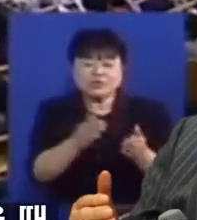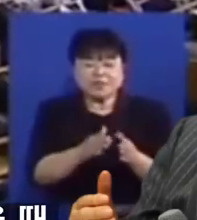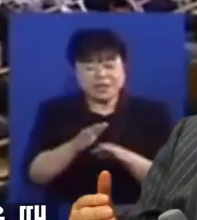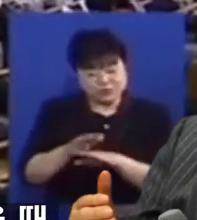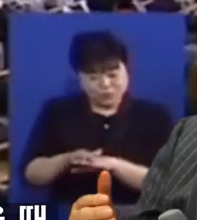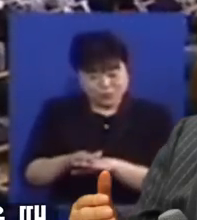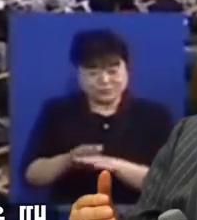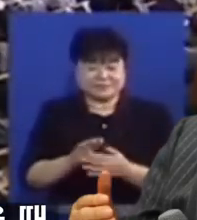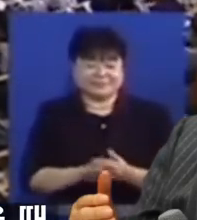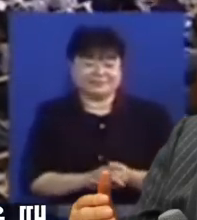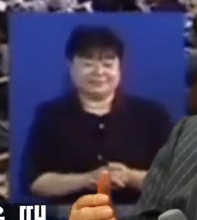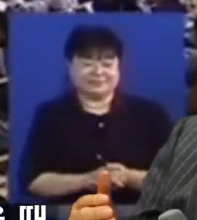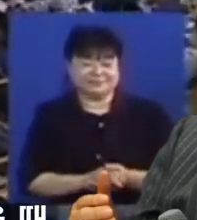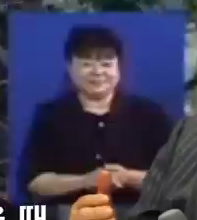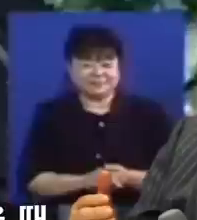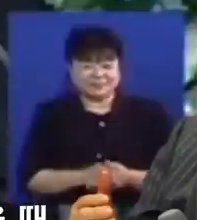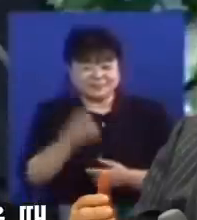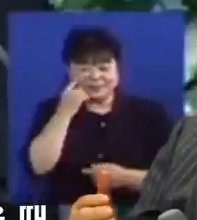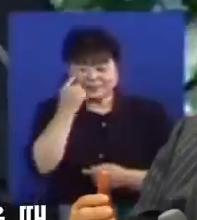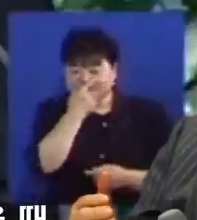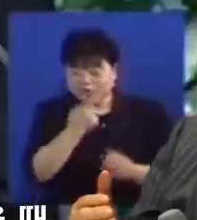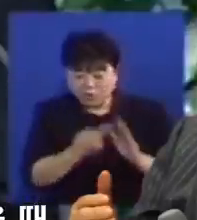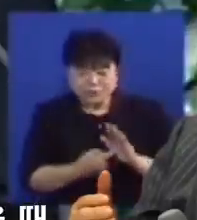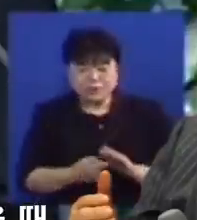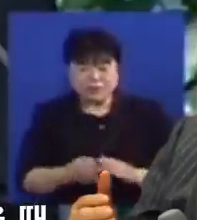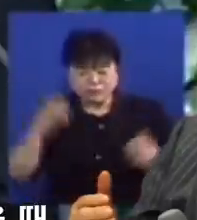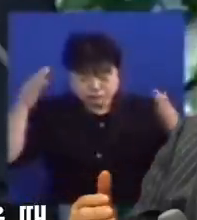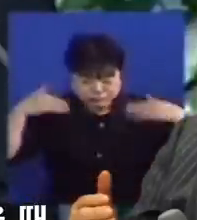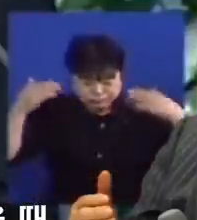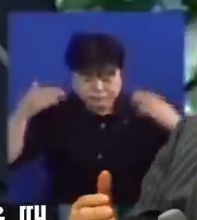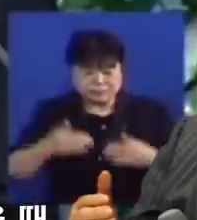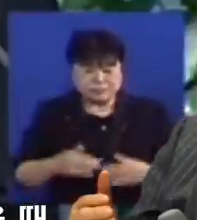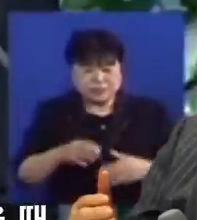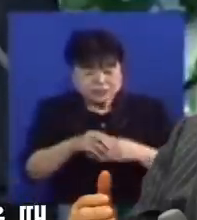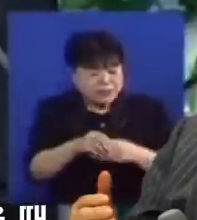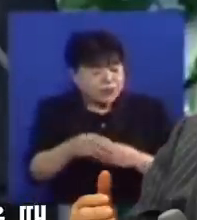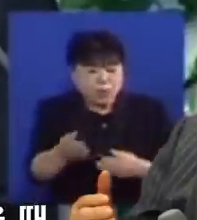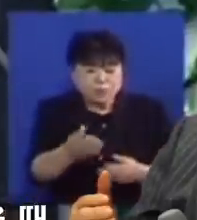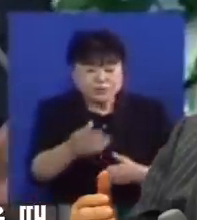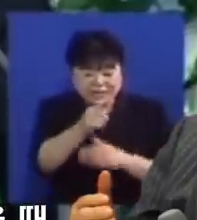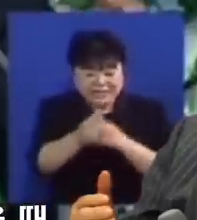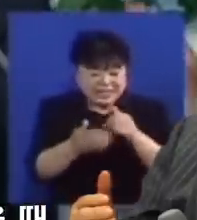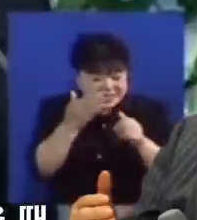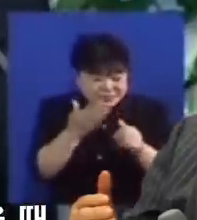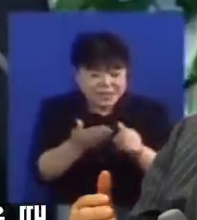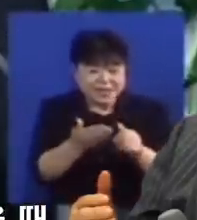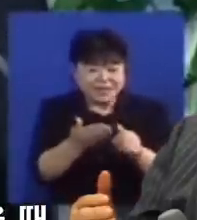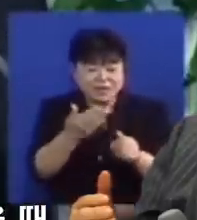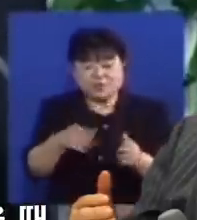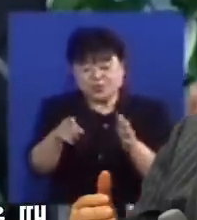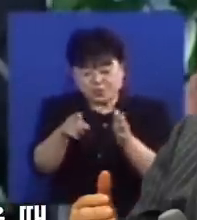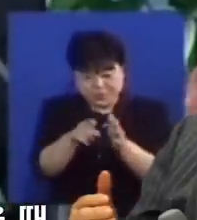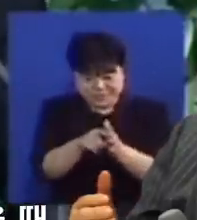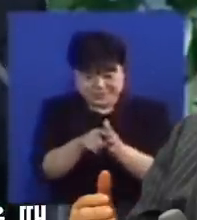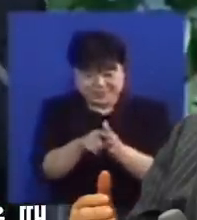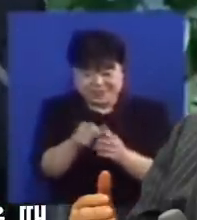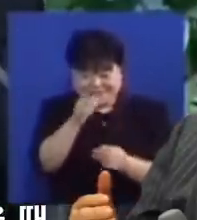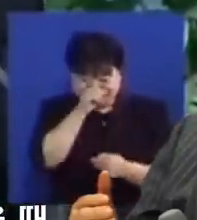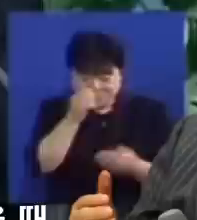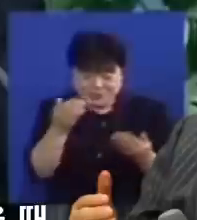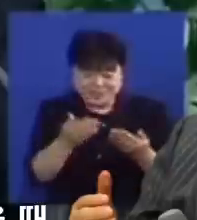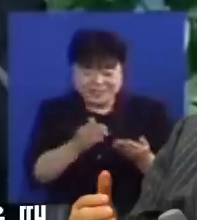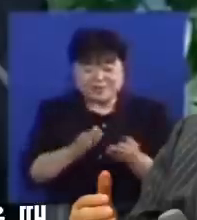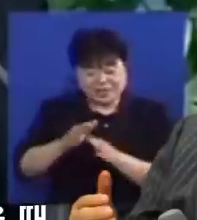예비하신다. 눈에는 아무 증거 안 보이고 귀에는 아무 소리 안 들리고 손에 잡힌 게 없어도 하나님이 여러분을 위해서 좋은